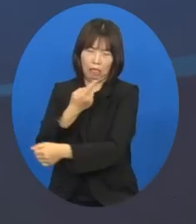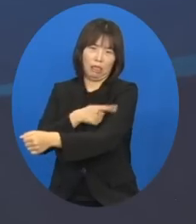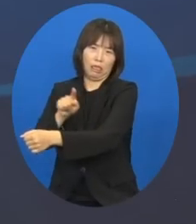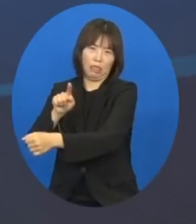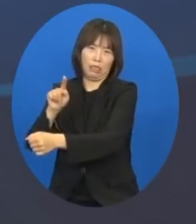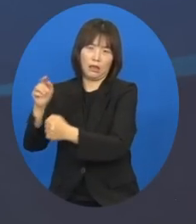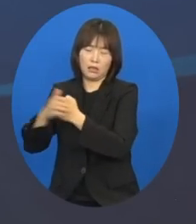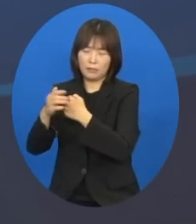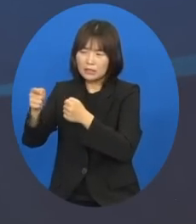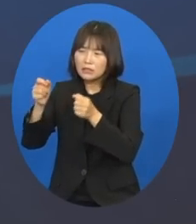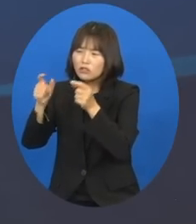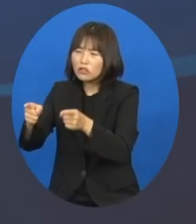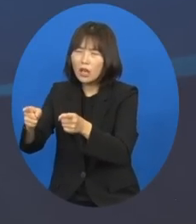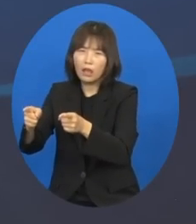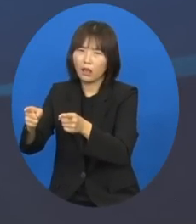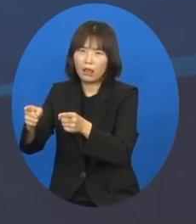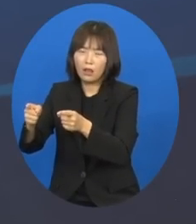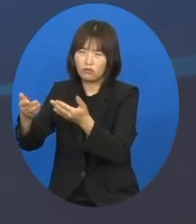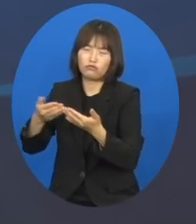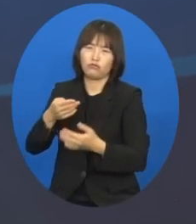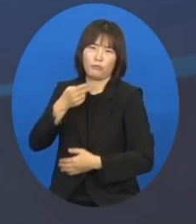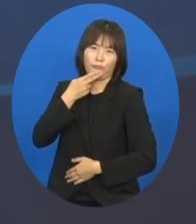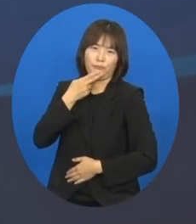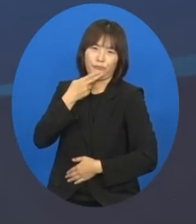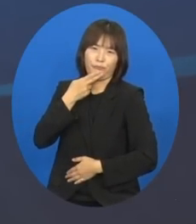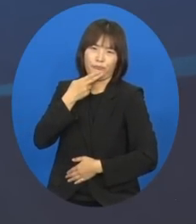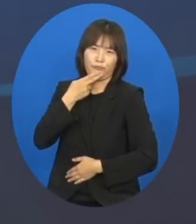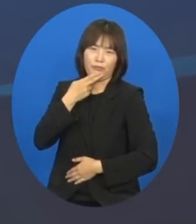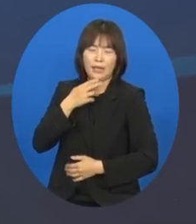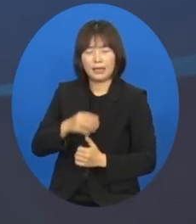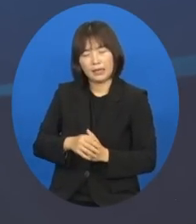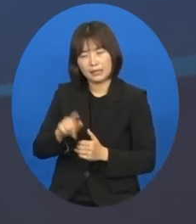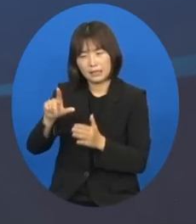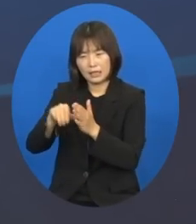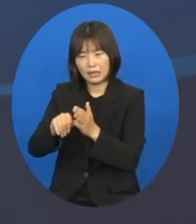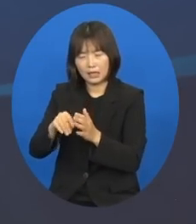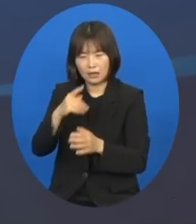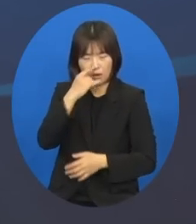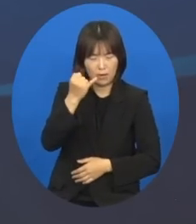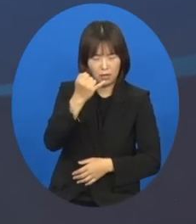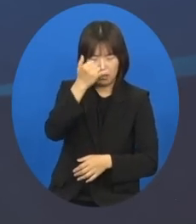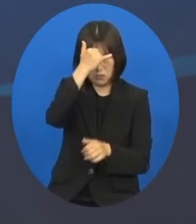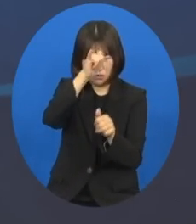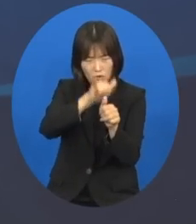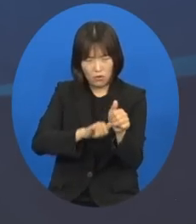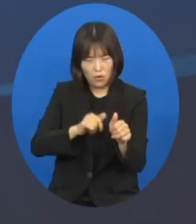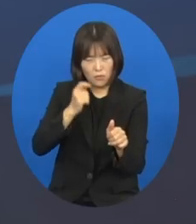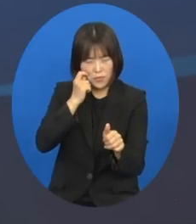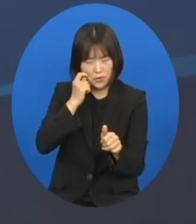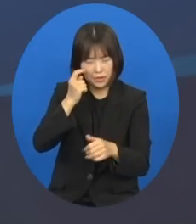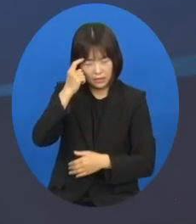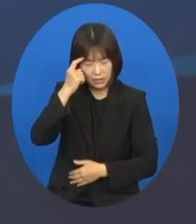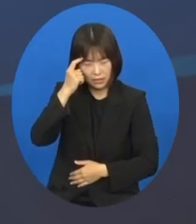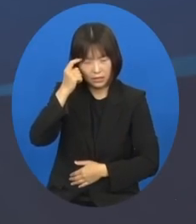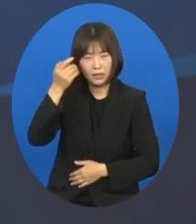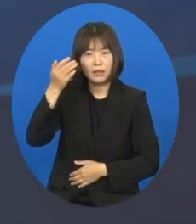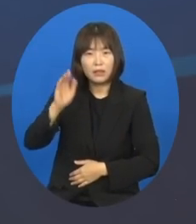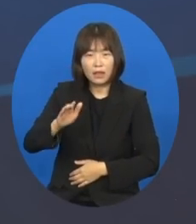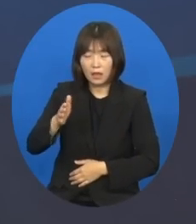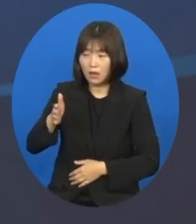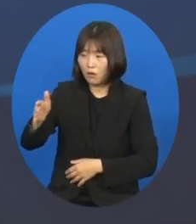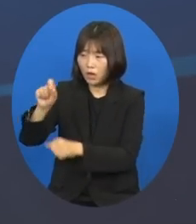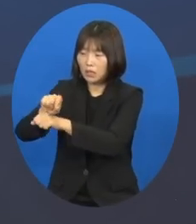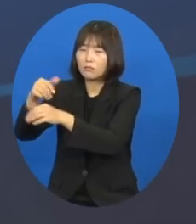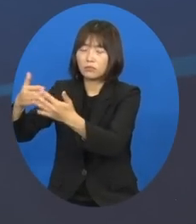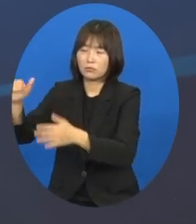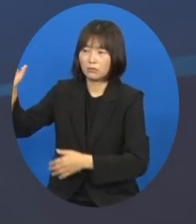그 기회를 잡을 수가 없는 거예요 이럴 때도 효도를 못하는구나 하고 있다가 갑자기과 사무실에서 연락이